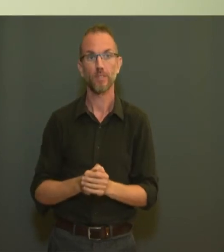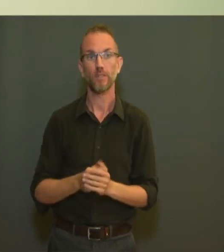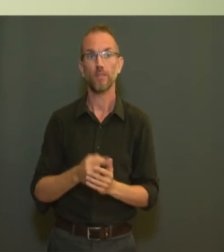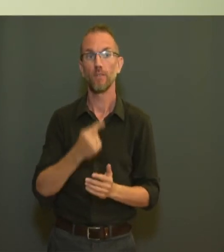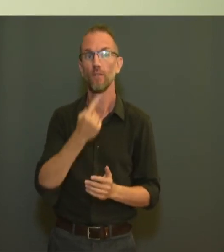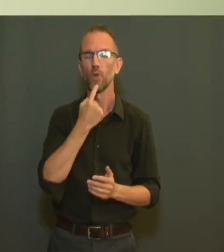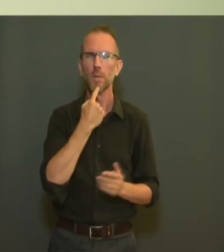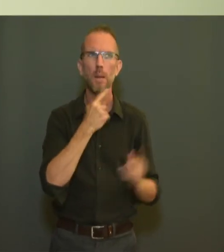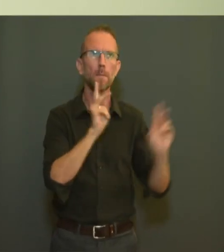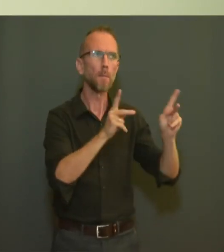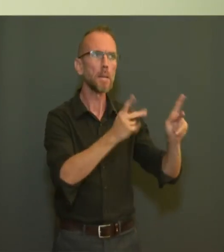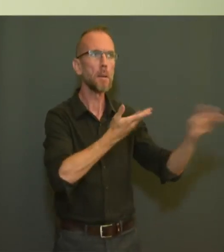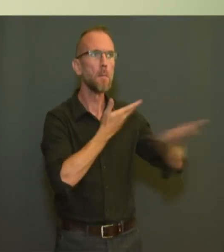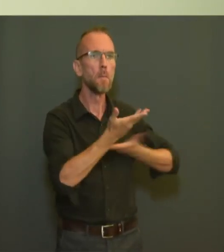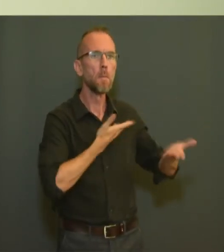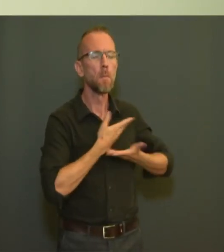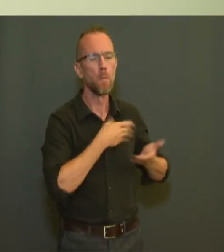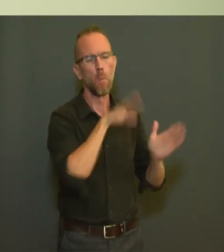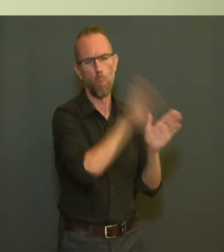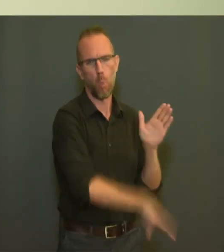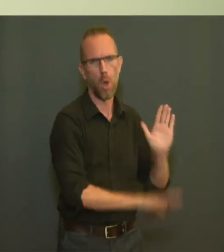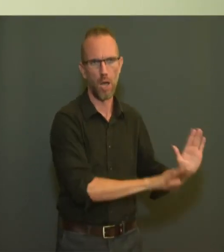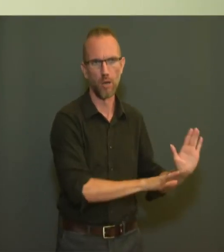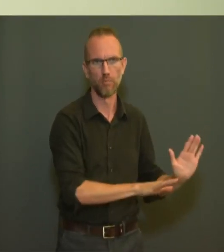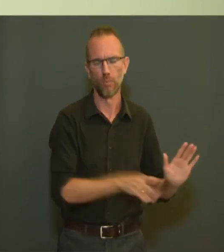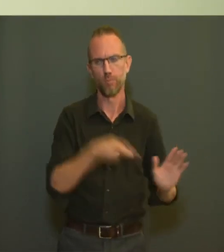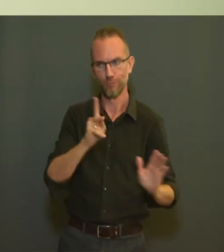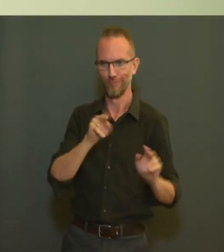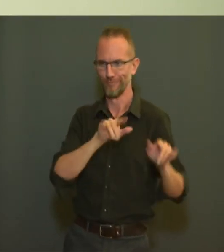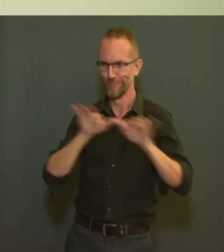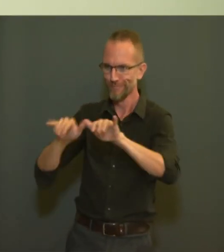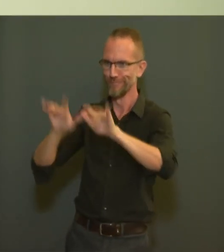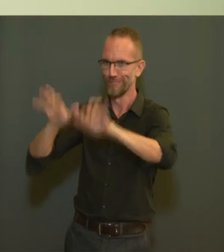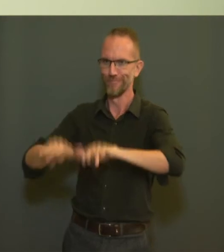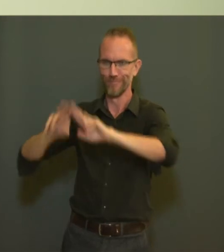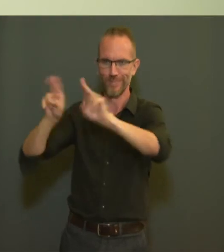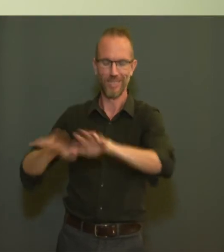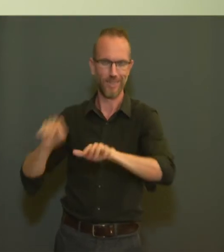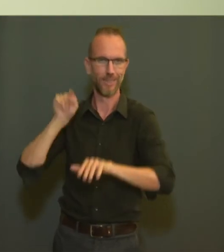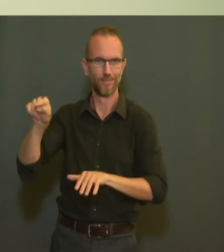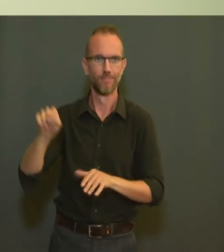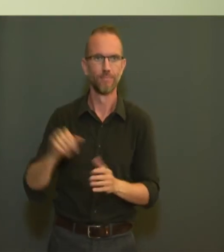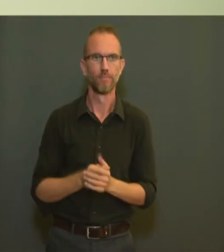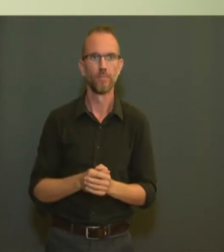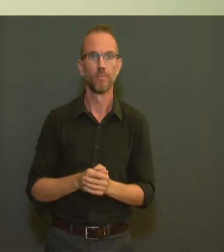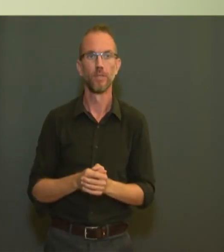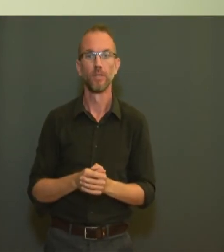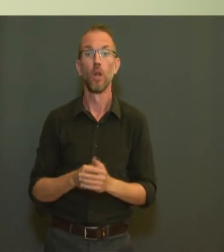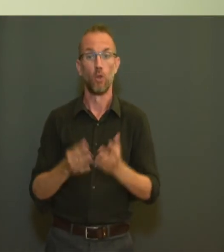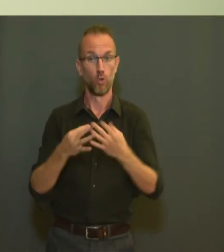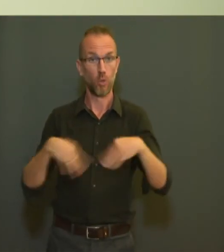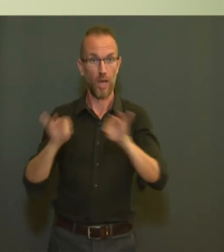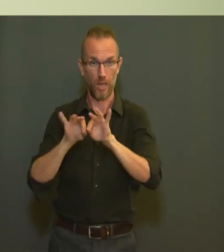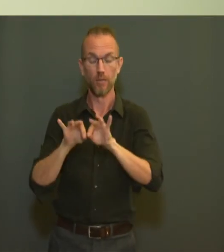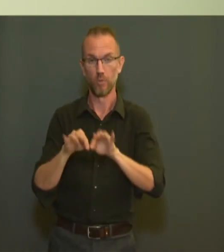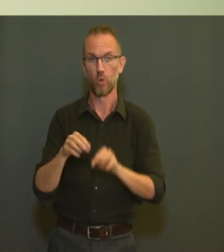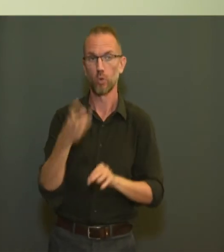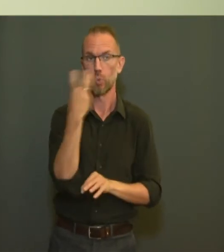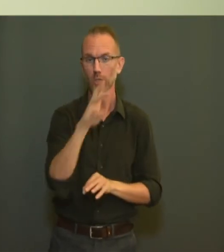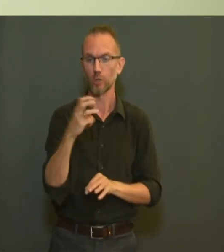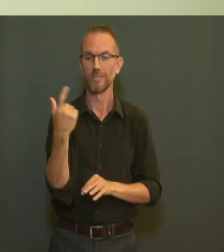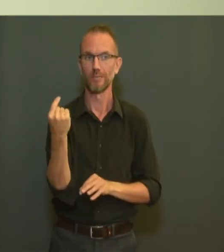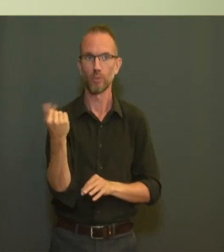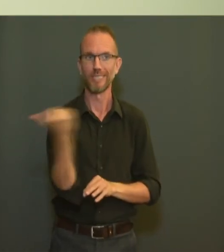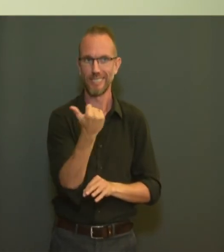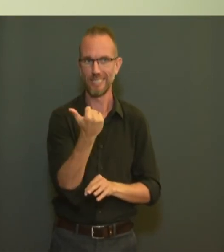pu être fait. On sait qu'à peu près 376 000 personnes sont revenues de zone